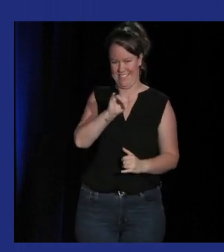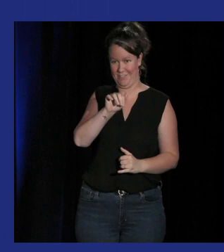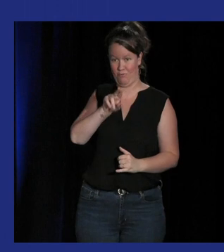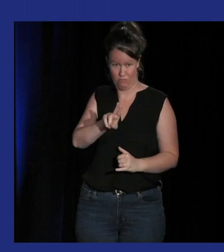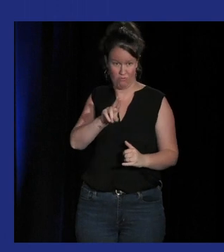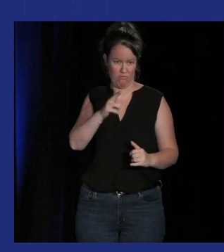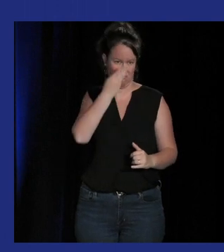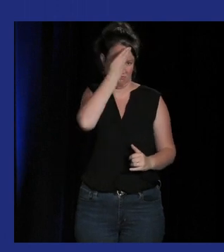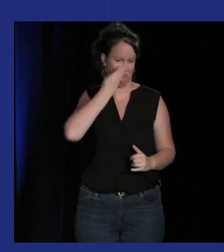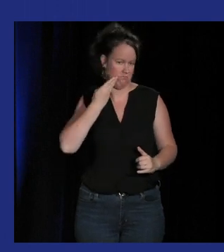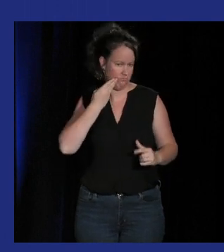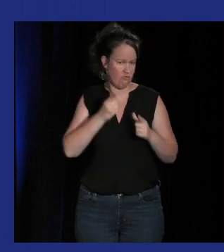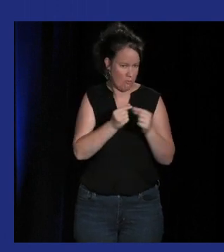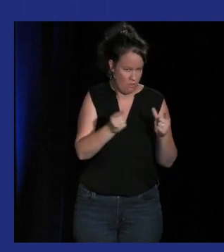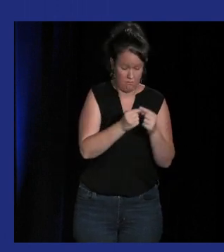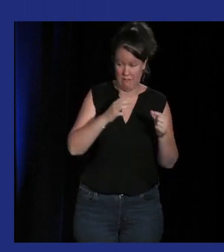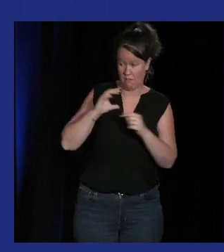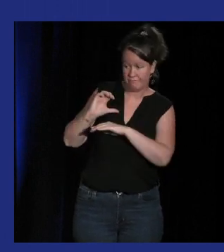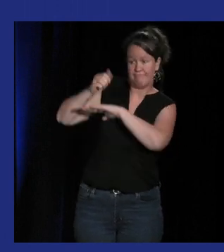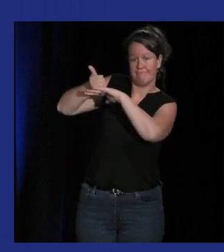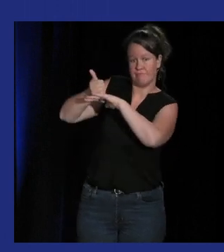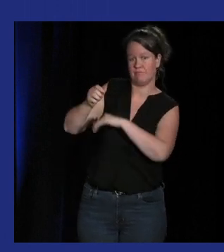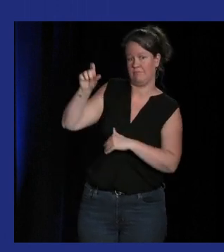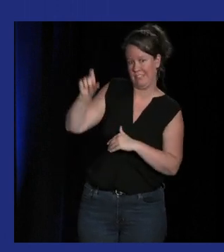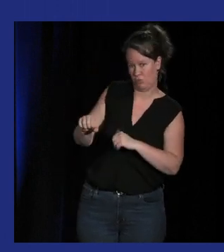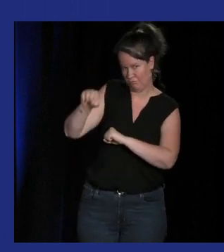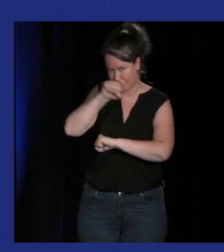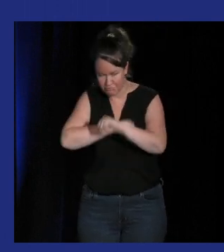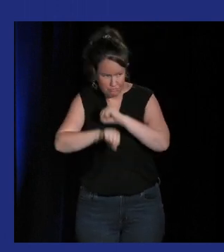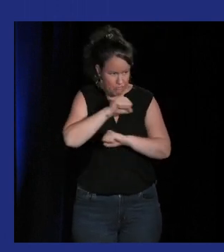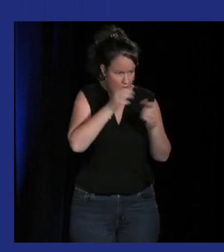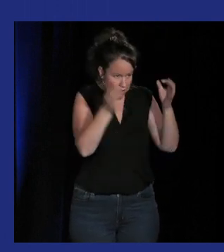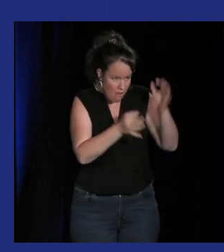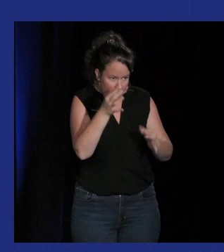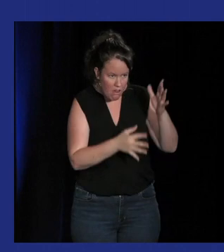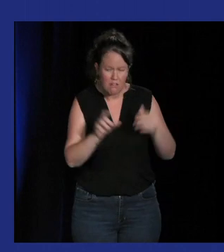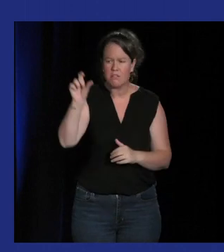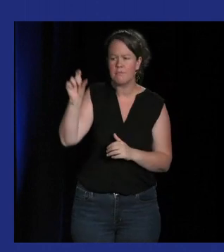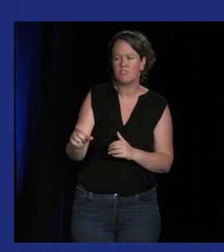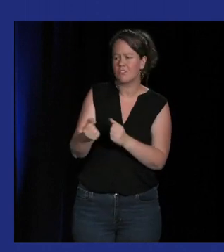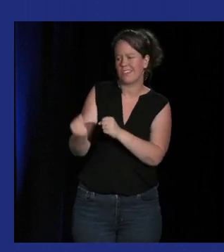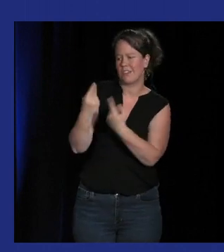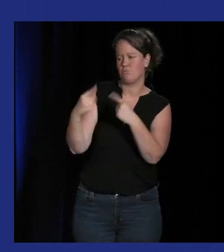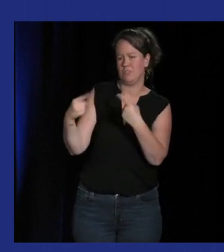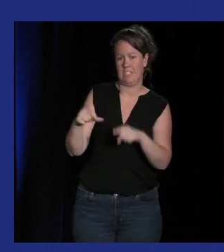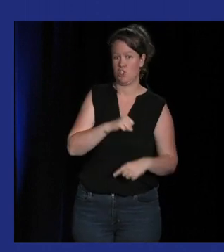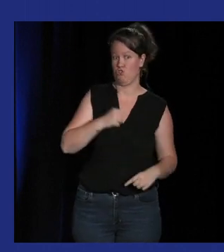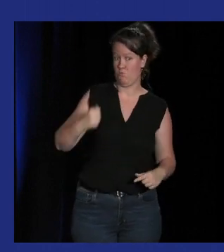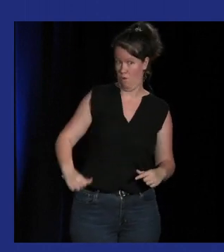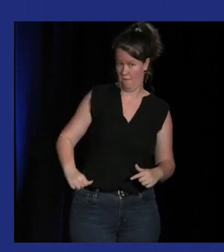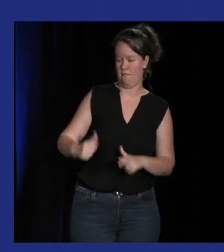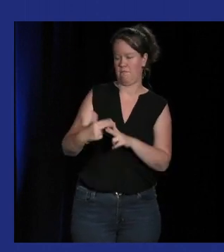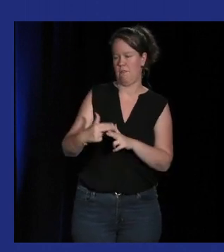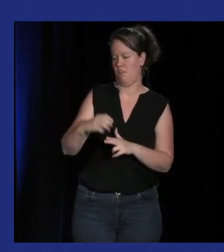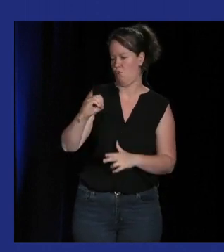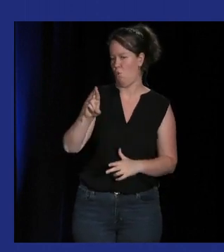la rendre interactive on travaillait avec oh oui qui compositeur chinois et qui a pas du tout qui avait jamais fait